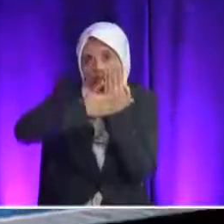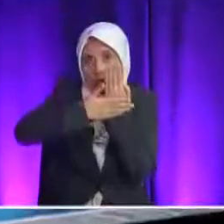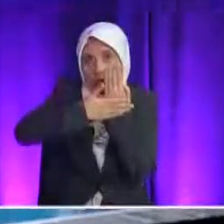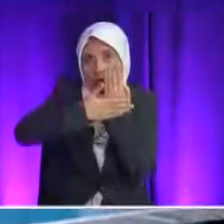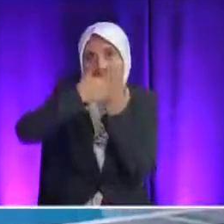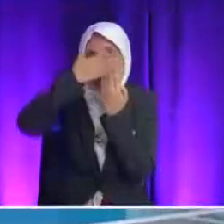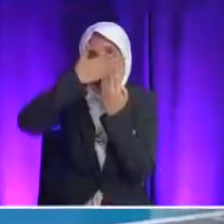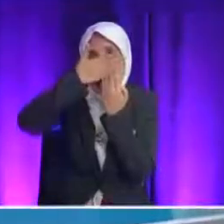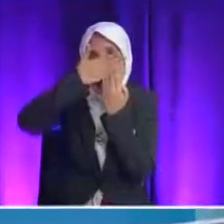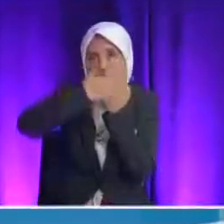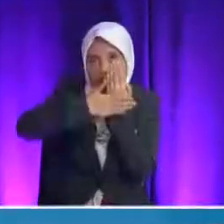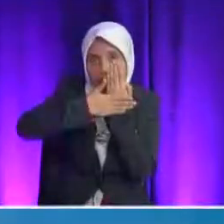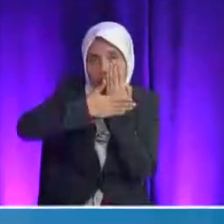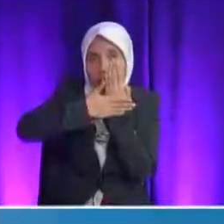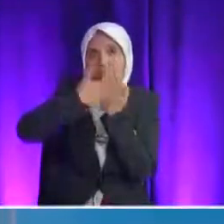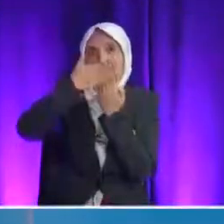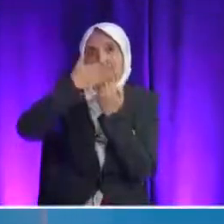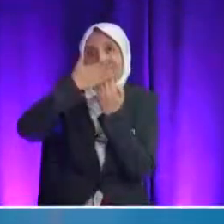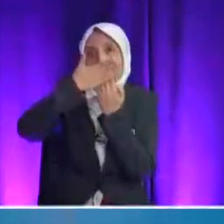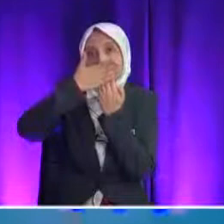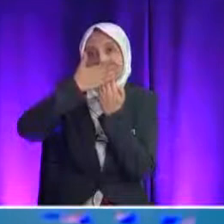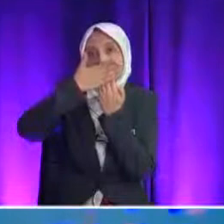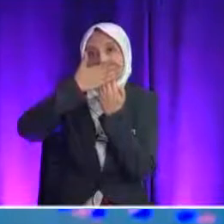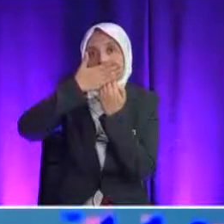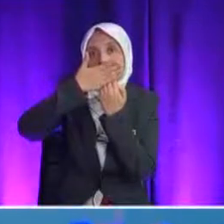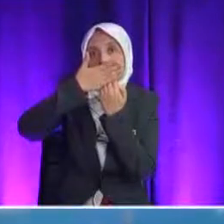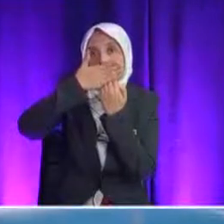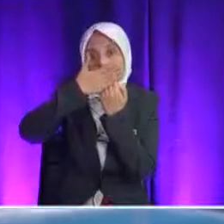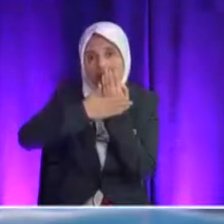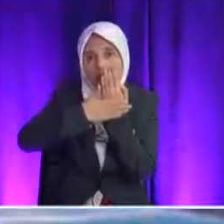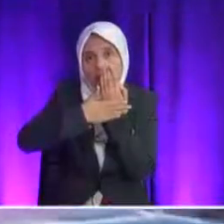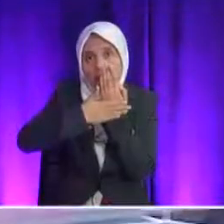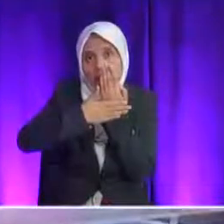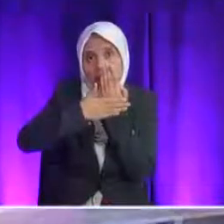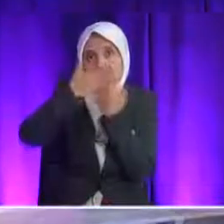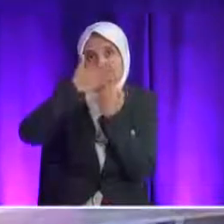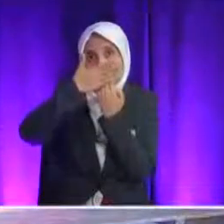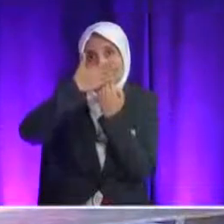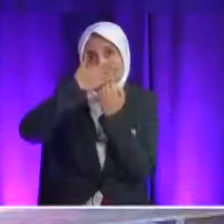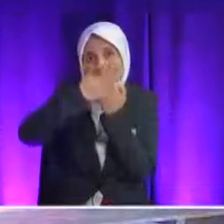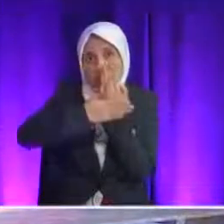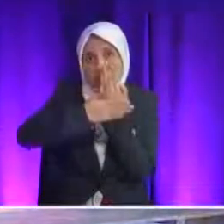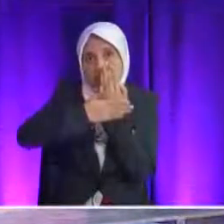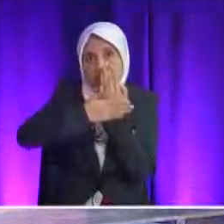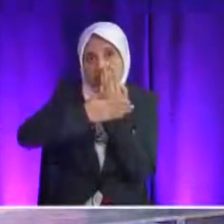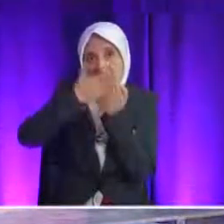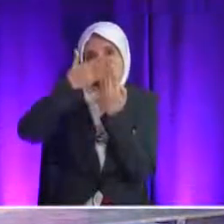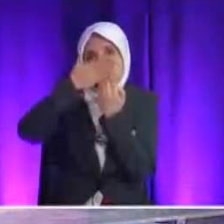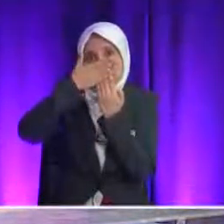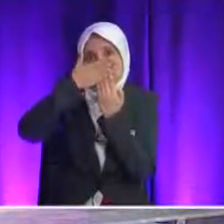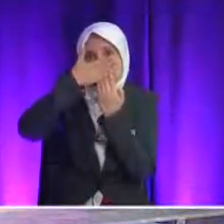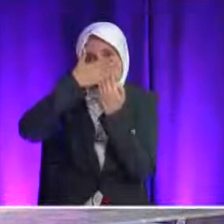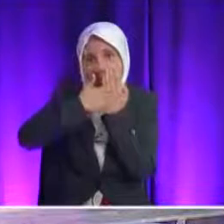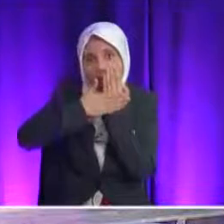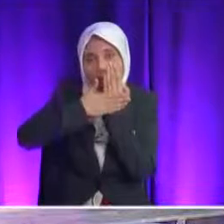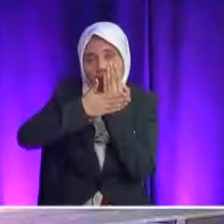menurun nadi bila air menurun kita ambil udah atas ke bawah atas ke bawah atas ke bawah oke